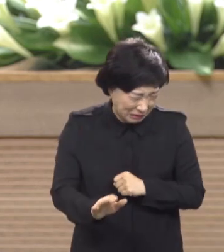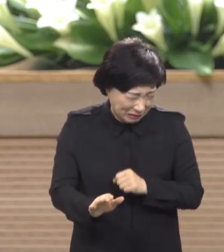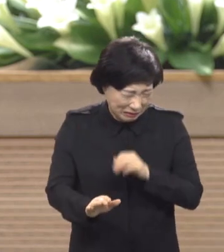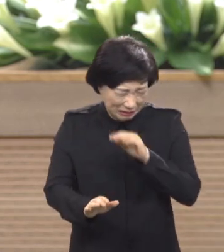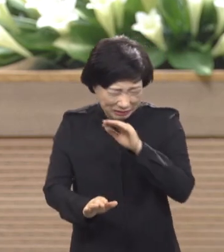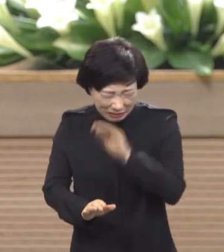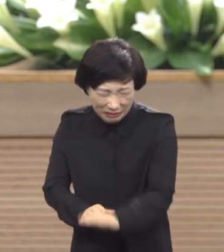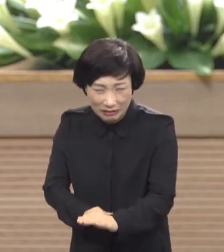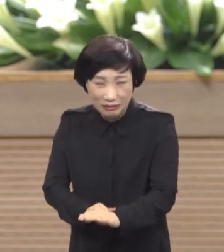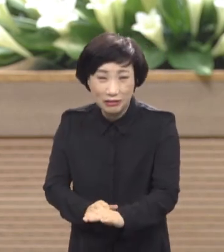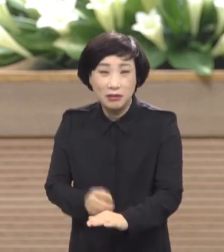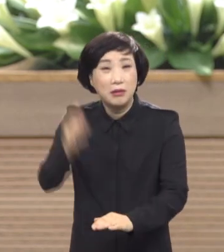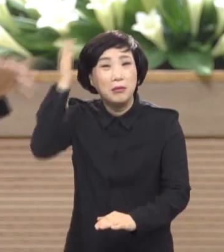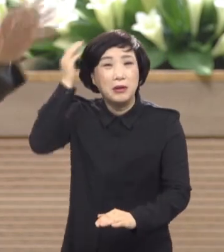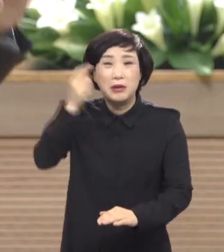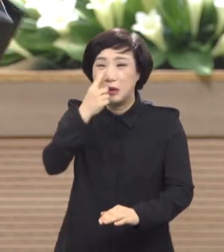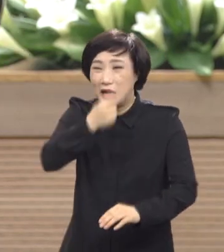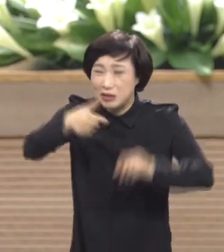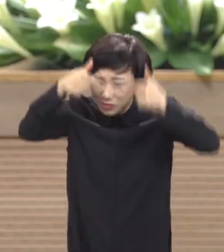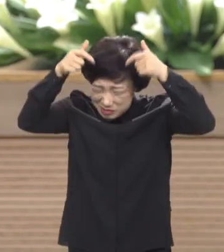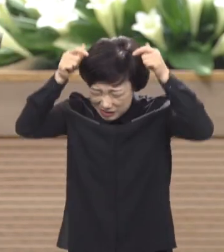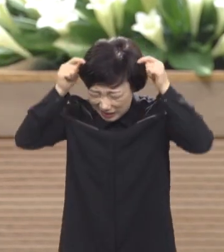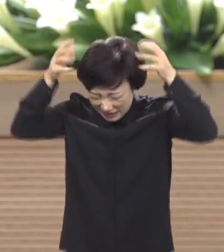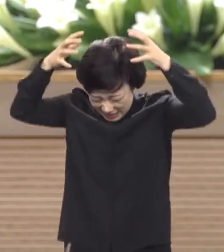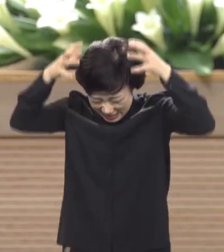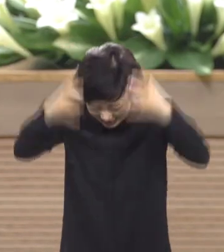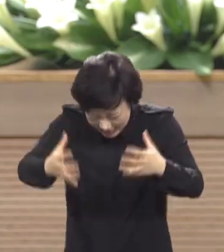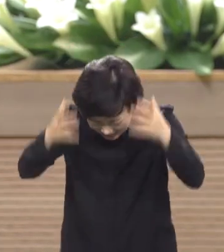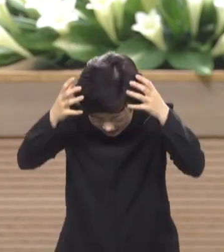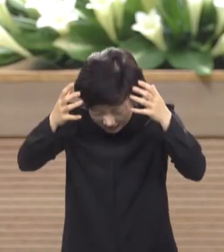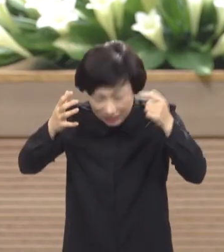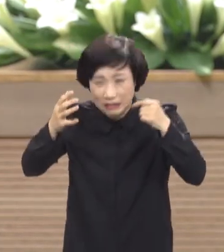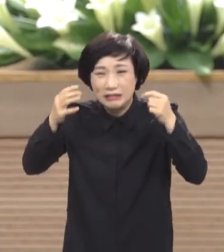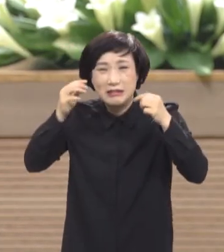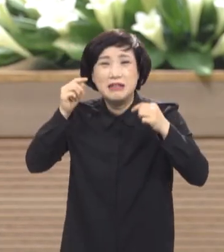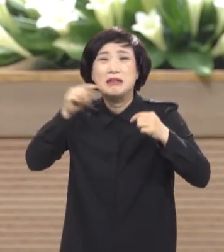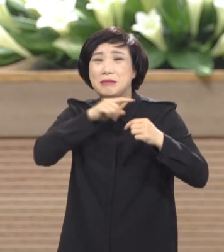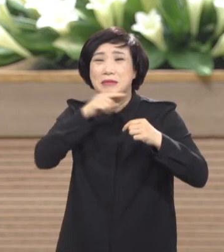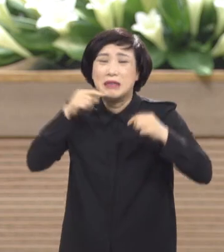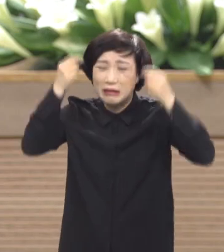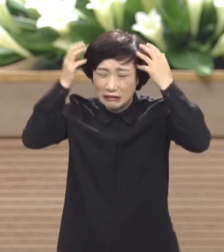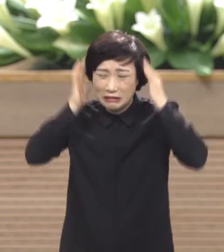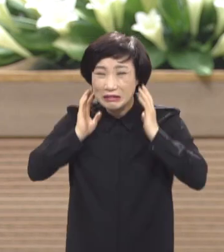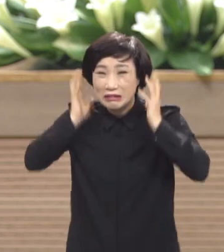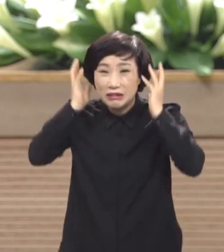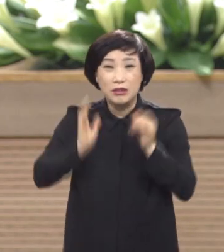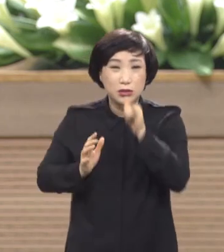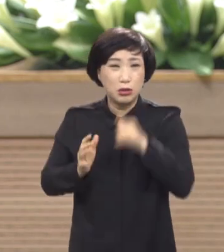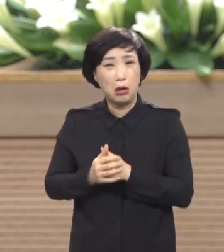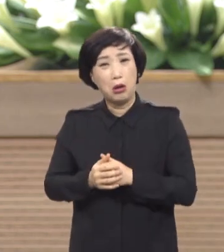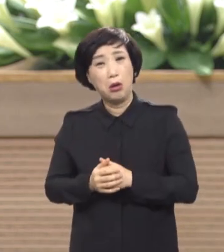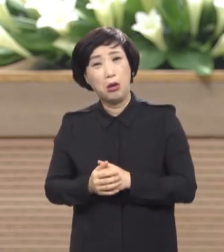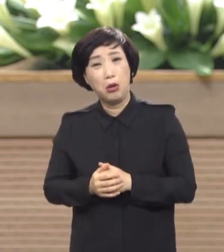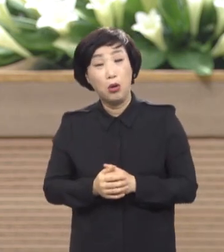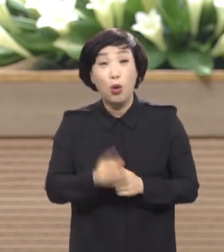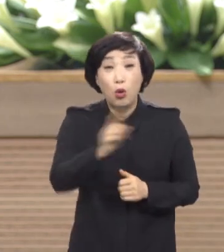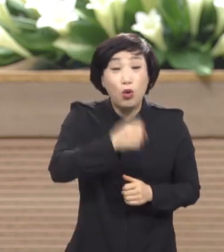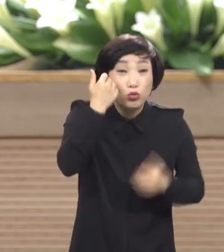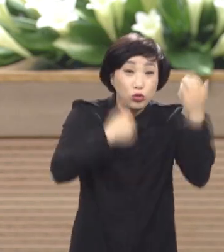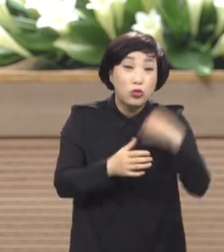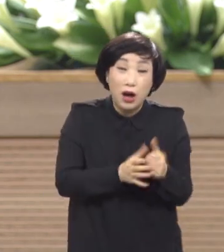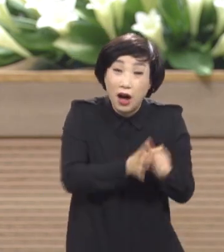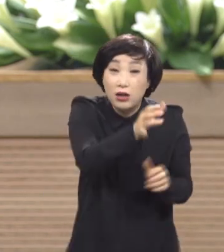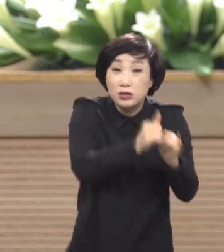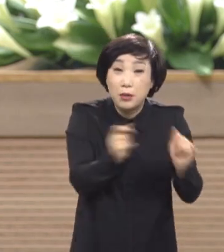얼굴을 적셔요 사람이 그렇게 잔인하게 죽일 수는 없어요 어떤 행악자도 가시관 씌우는